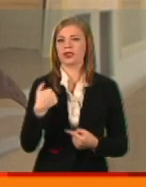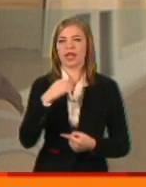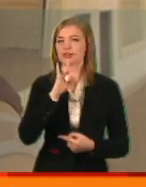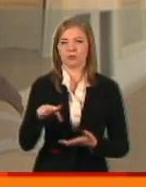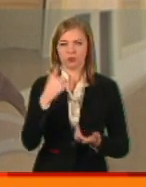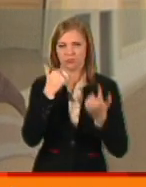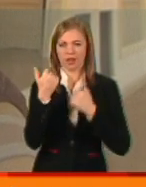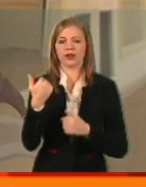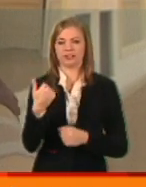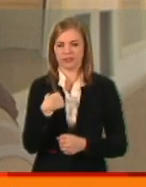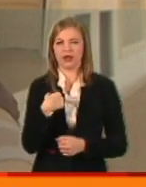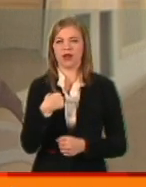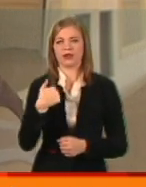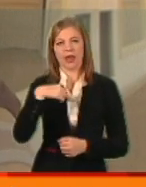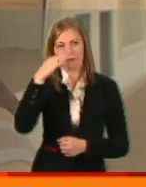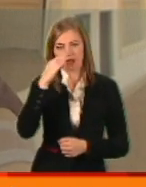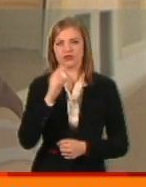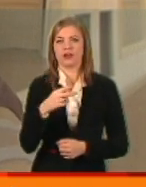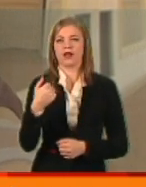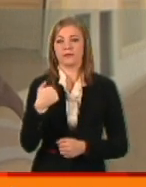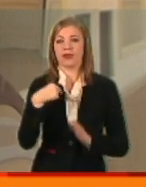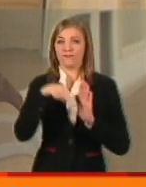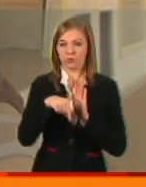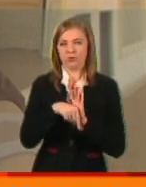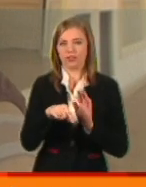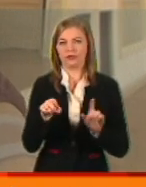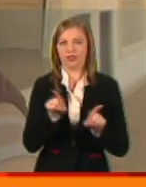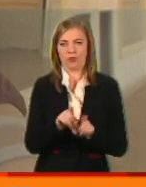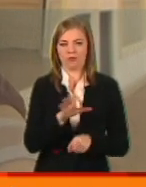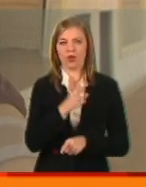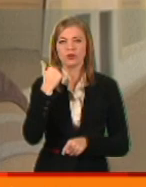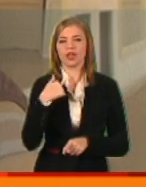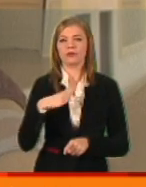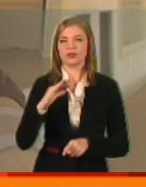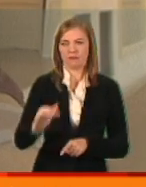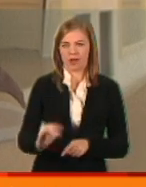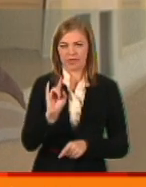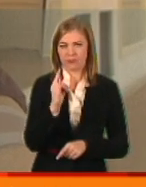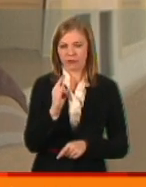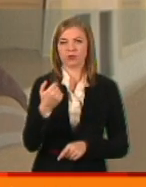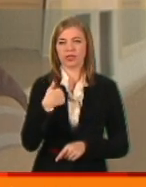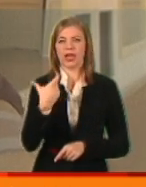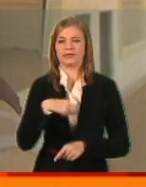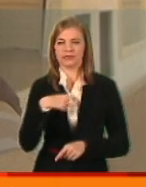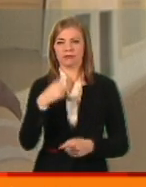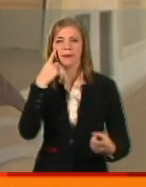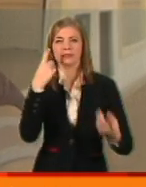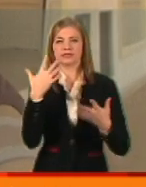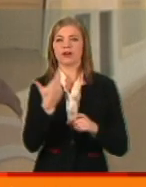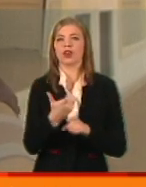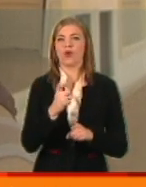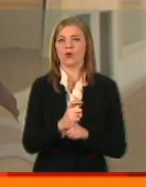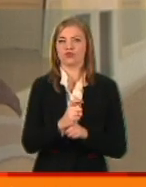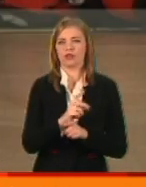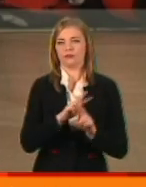буду плакать, я мальчик. Вот как бы мне внутри, вот такой вот, когда я была маленьким ребенком, я себя представляла очень